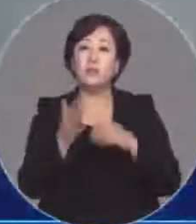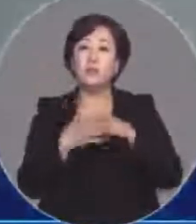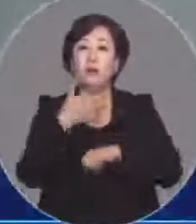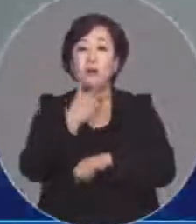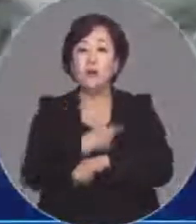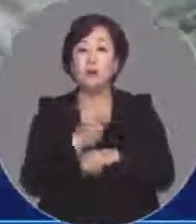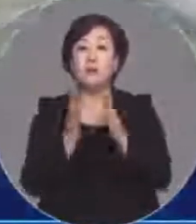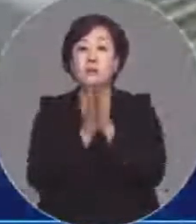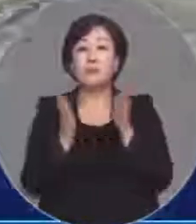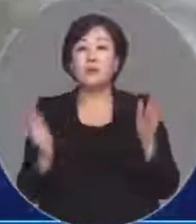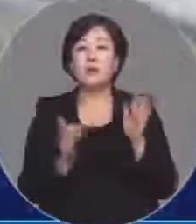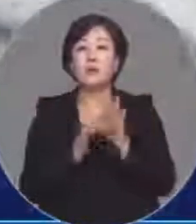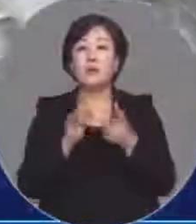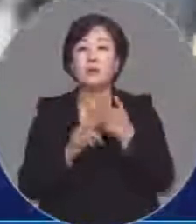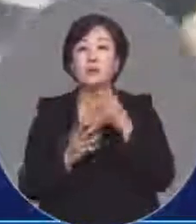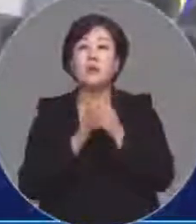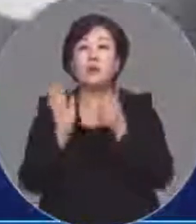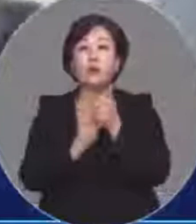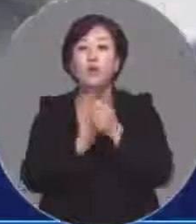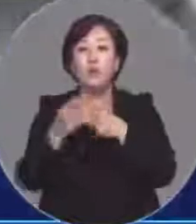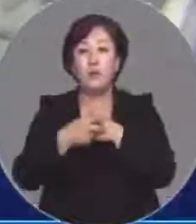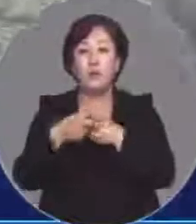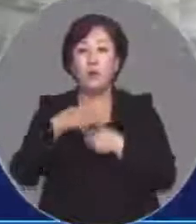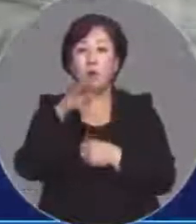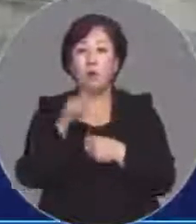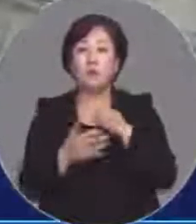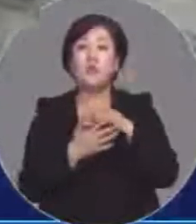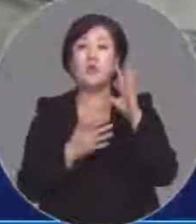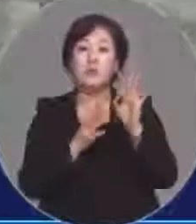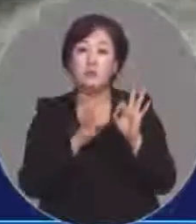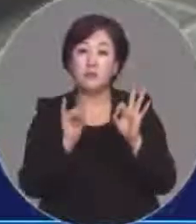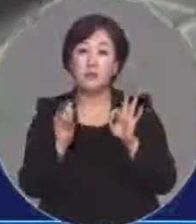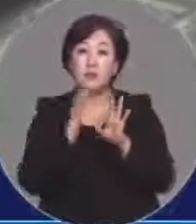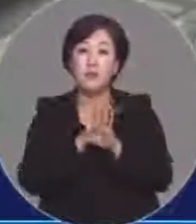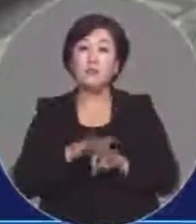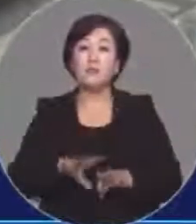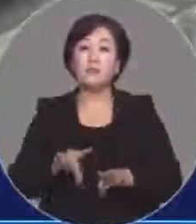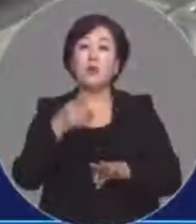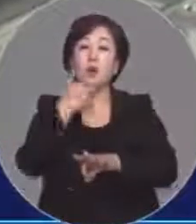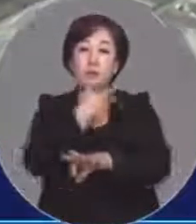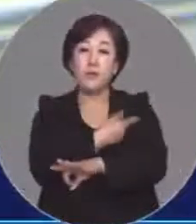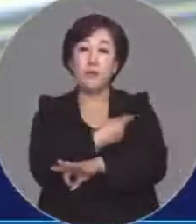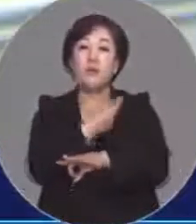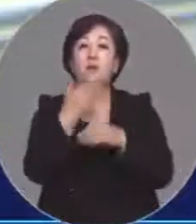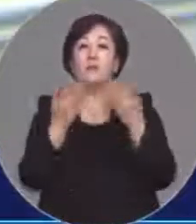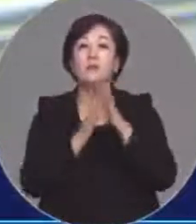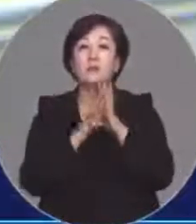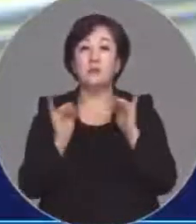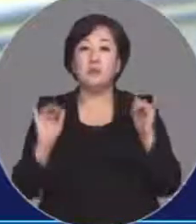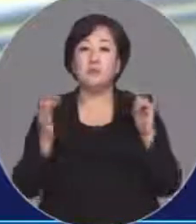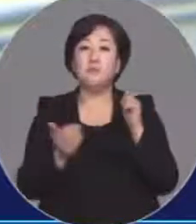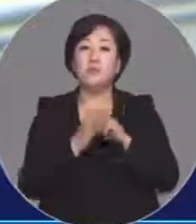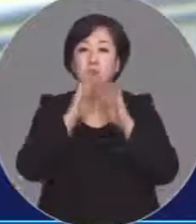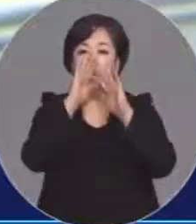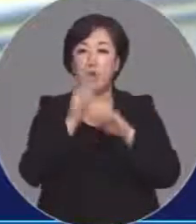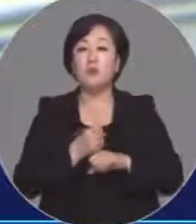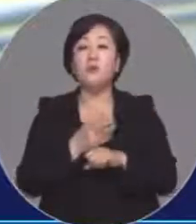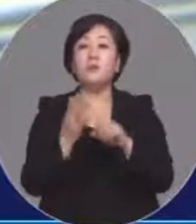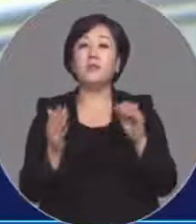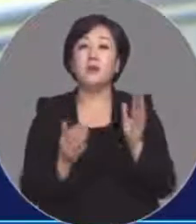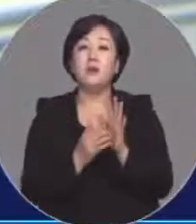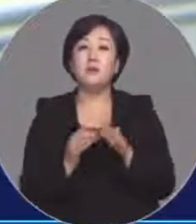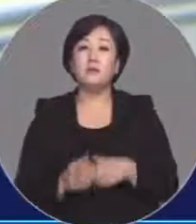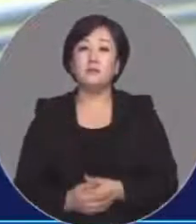접종이 시작되는데 요양병원 종사자 10명이 울산의 첫 백신 접종자가 됩니다. 자세한 소식 배은주